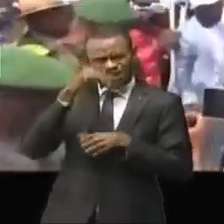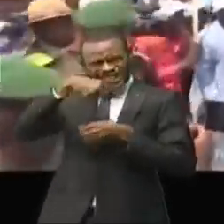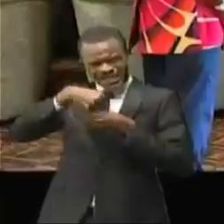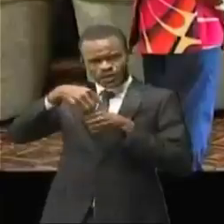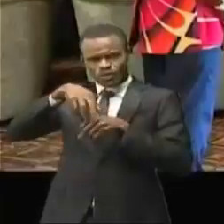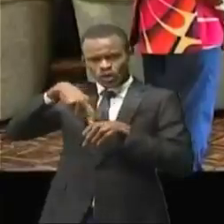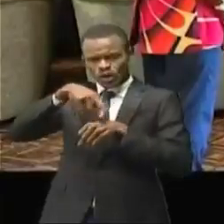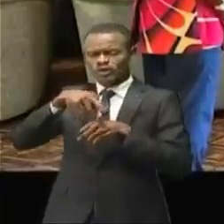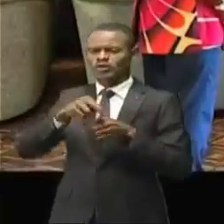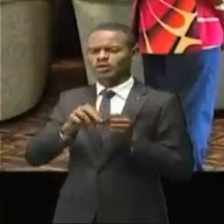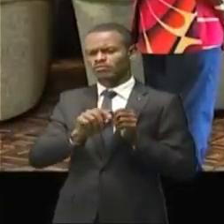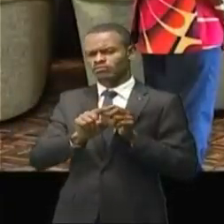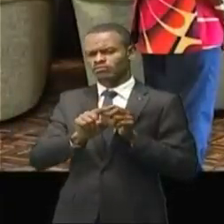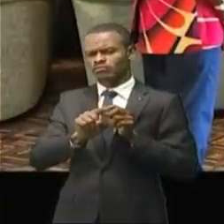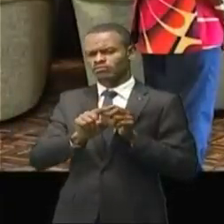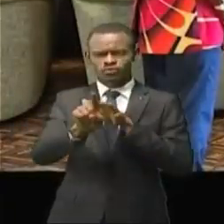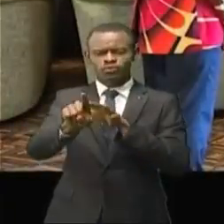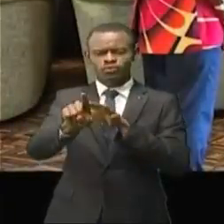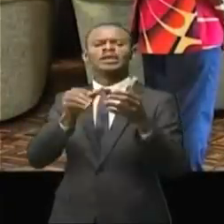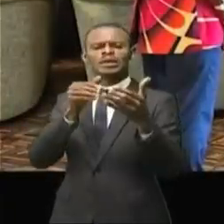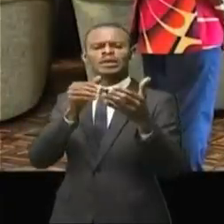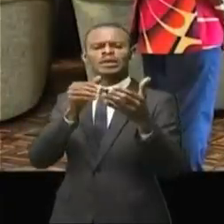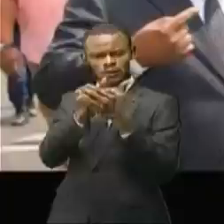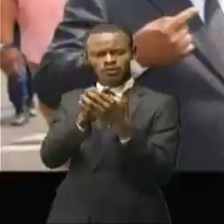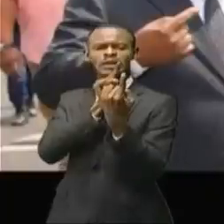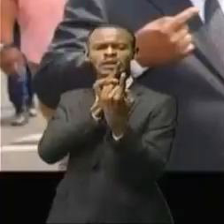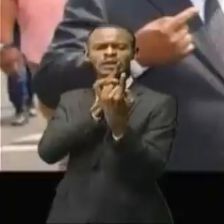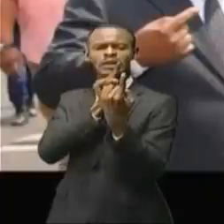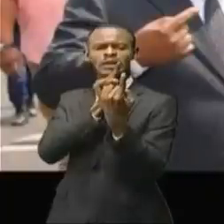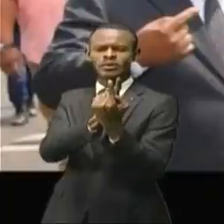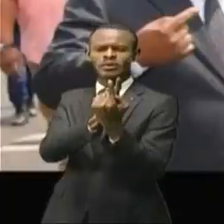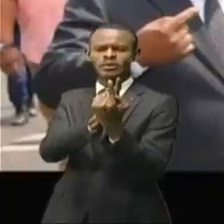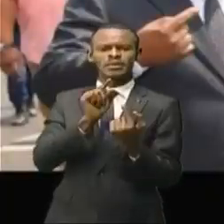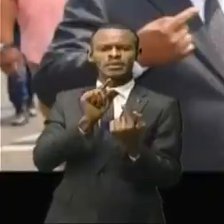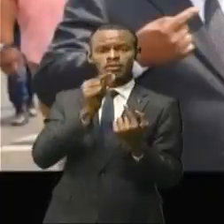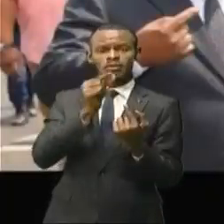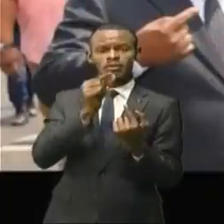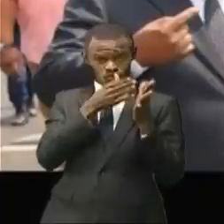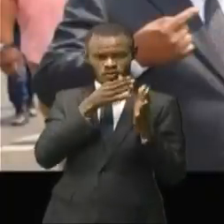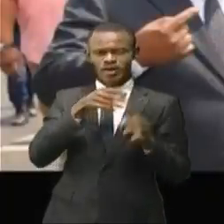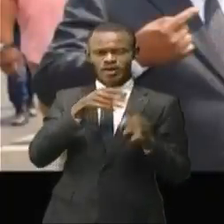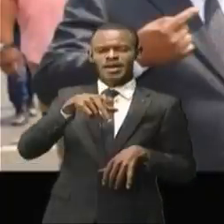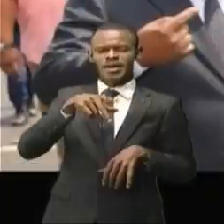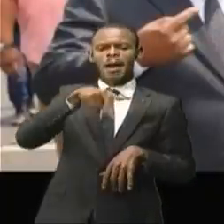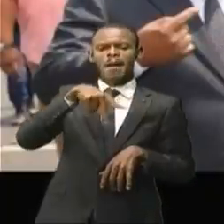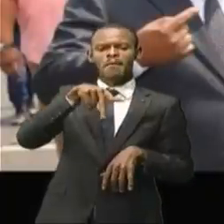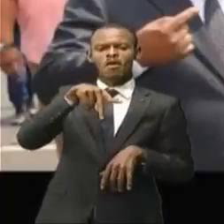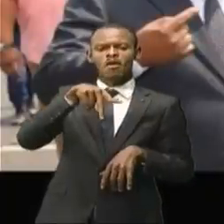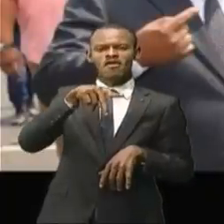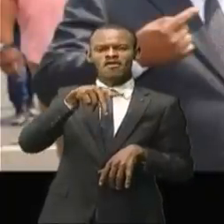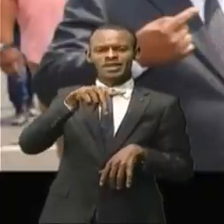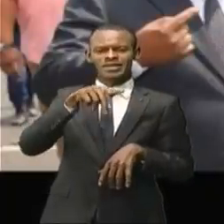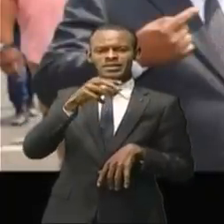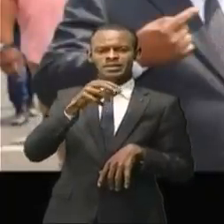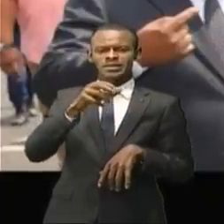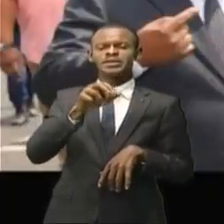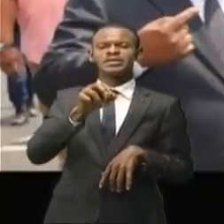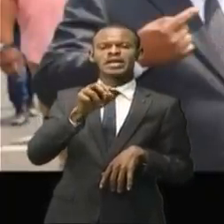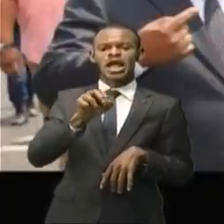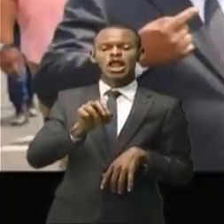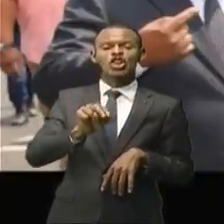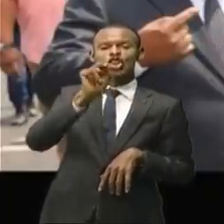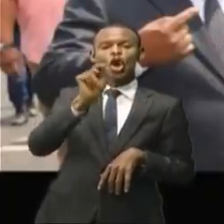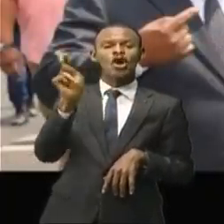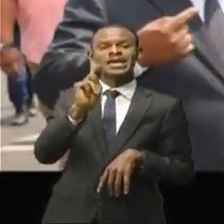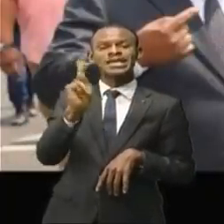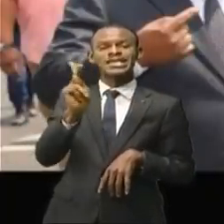militaire Constantine leurs échanges les deux personnalités n'ont pas fait des déclarations à la presse me l'ont croit savoir